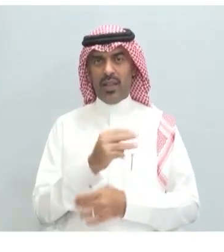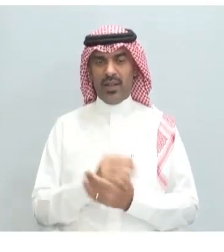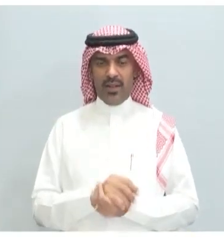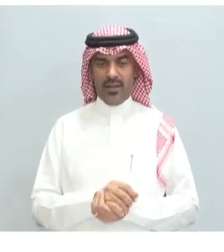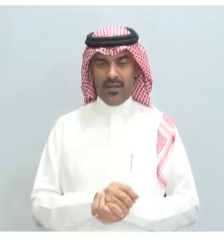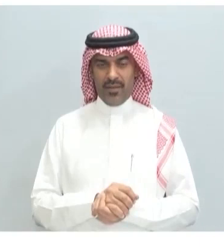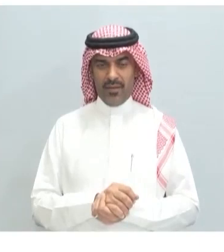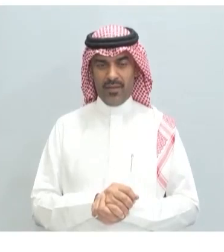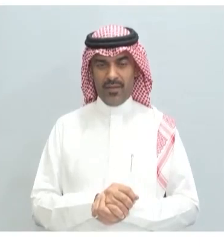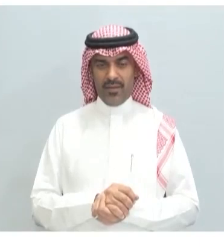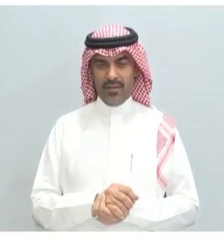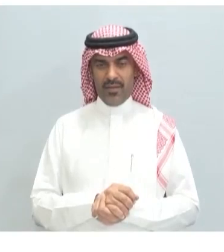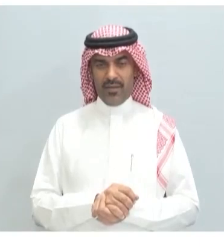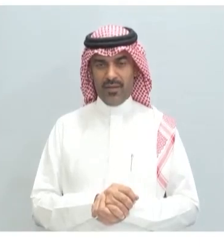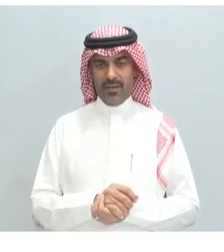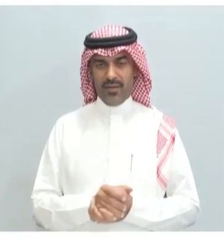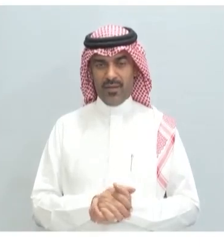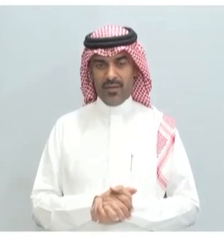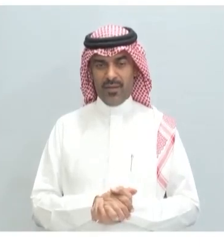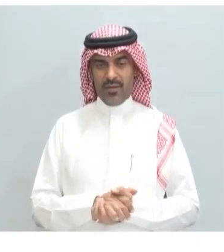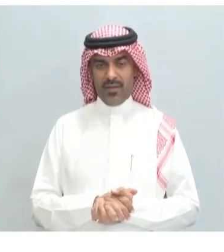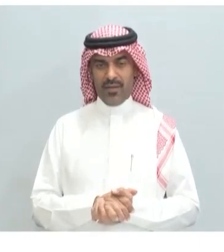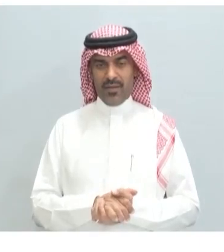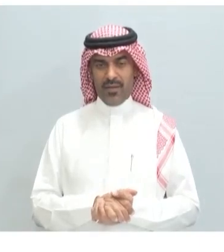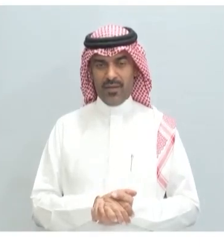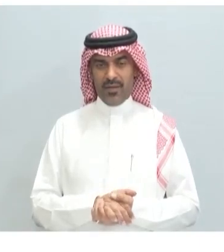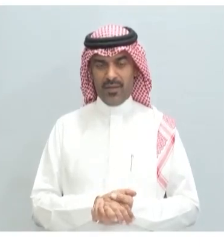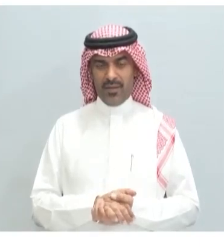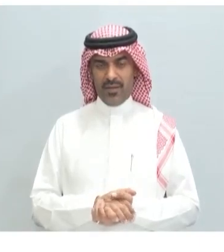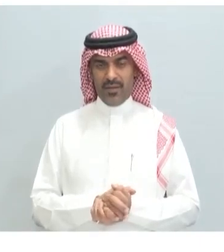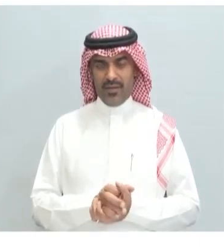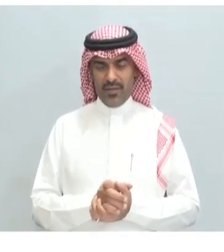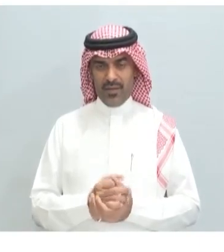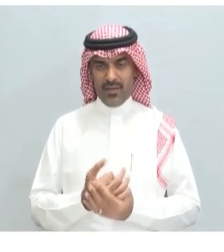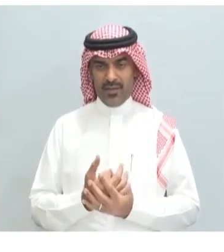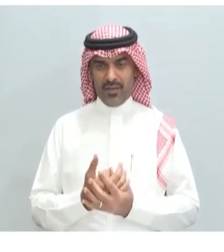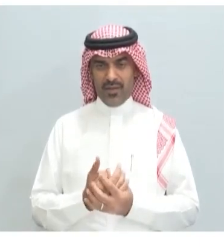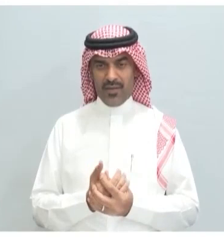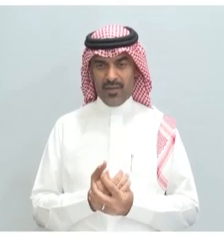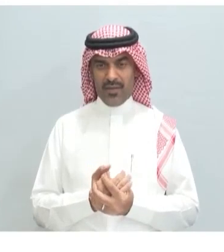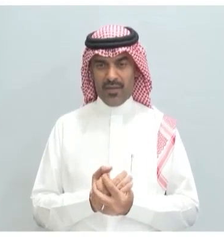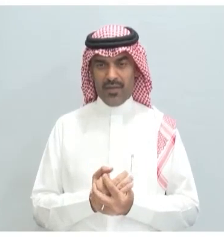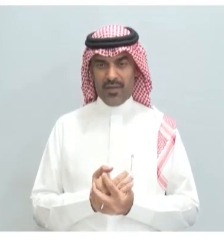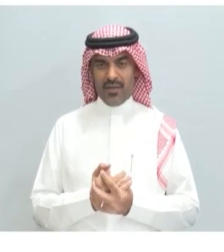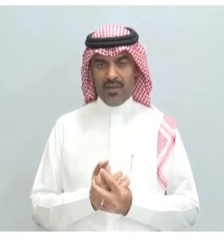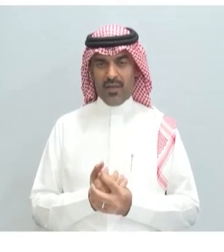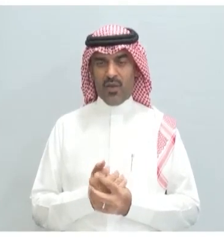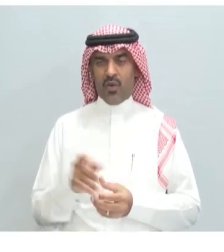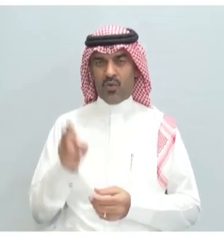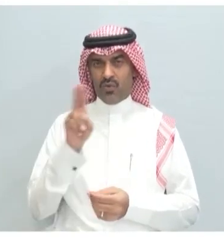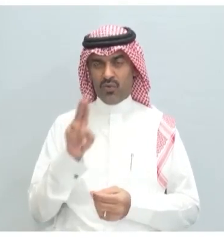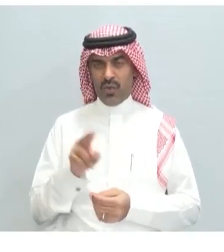قلنا عندنا 36 عنصر من عناصر فضاء العينه قاللك ما